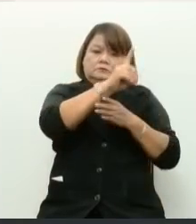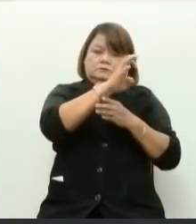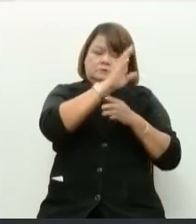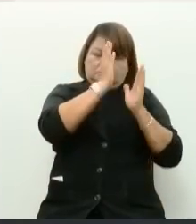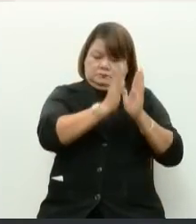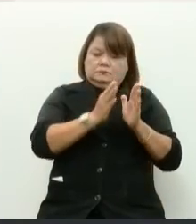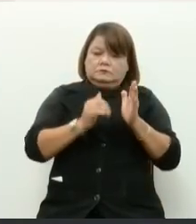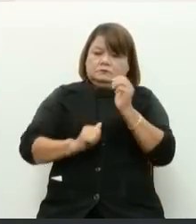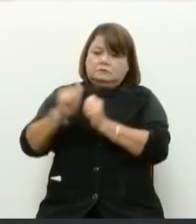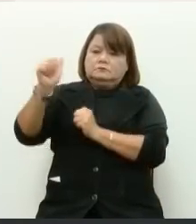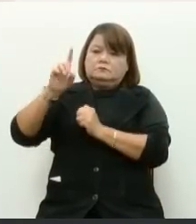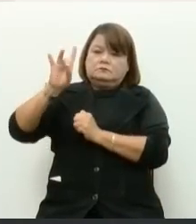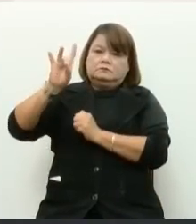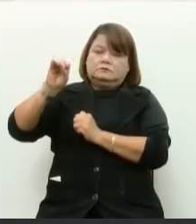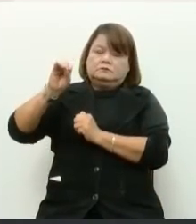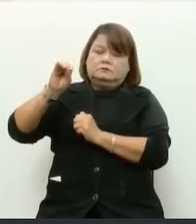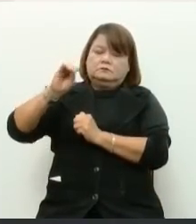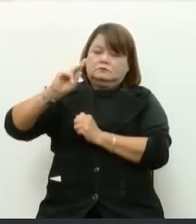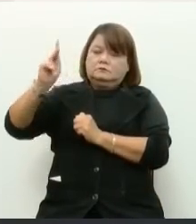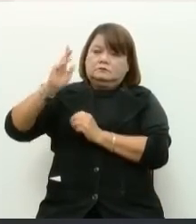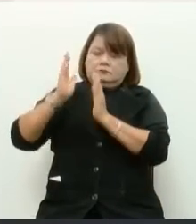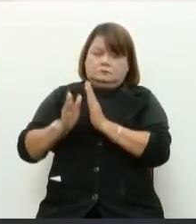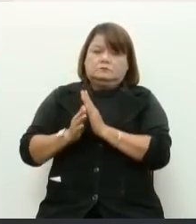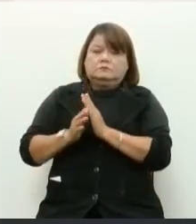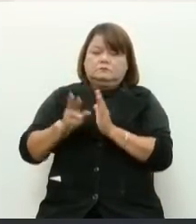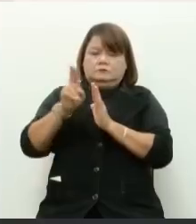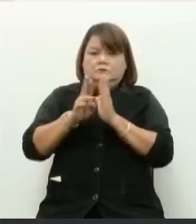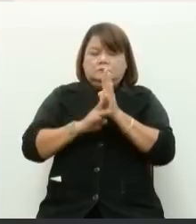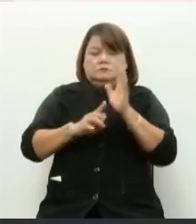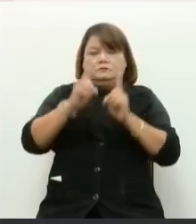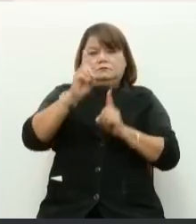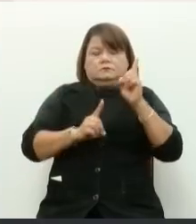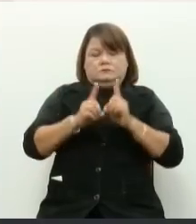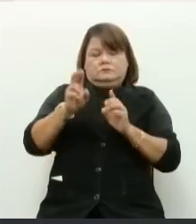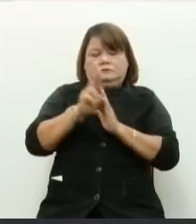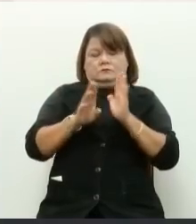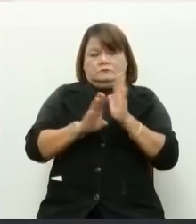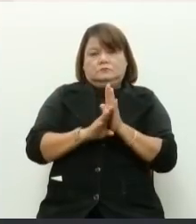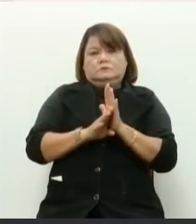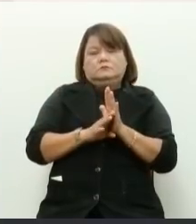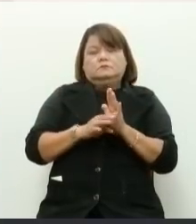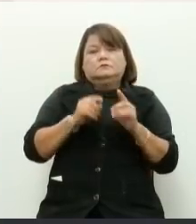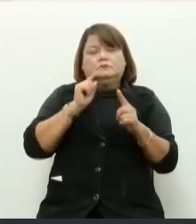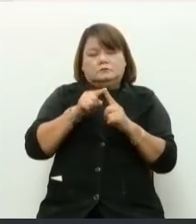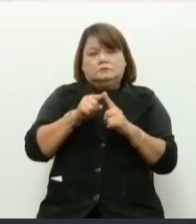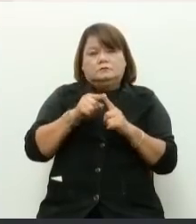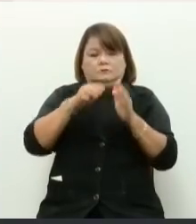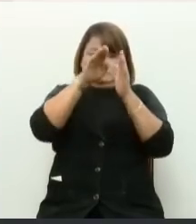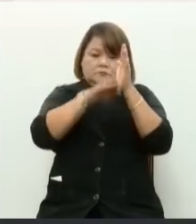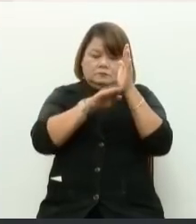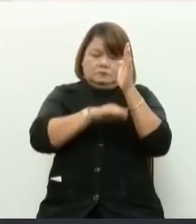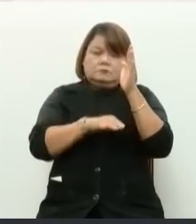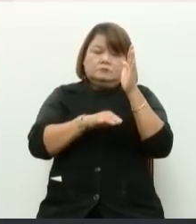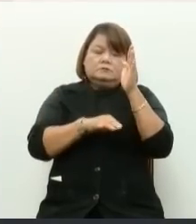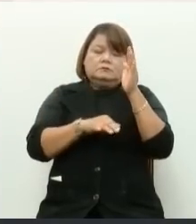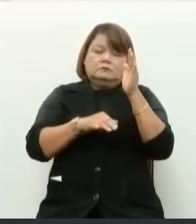กว่าฉะนั้นตัวระบบการประเมินเนี่ยมันถึงเป็นระบบที่ลดขั้นตอนลดเ